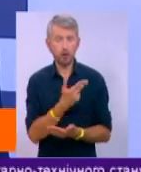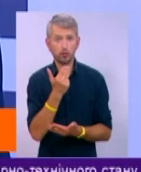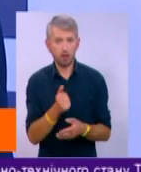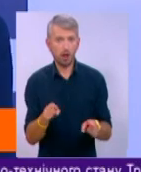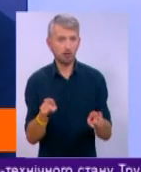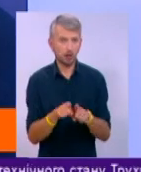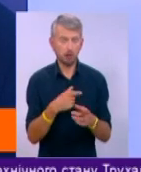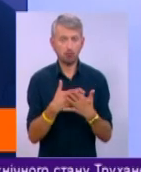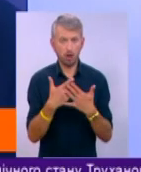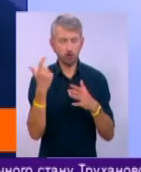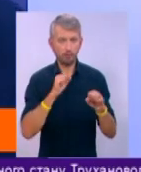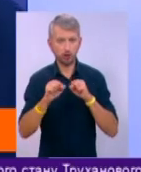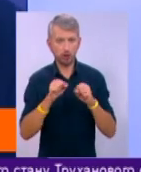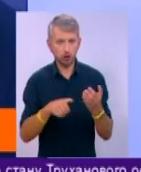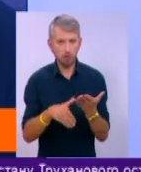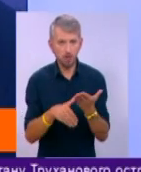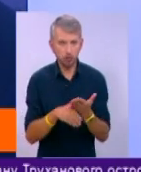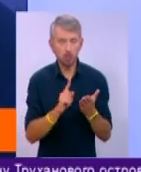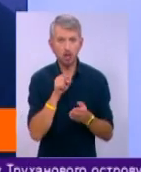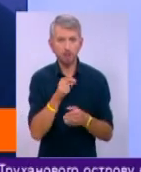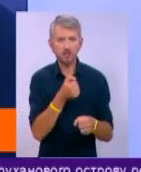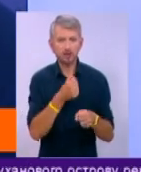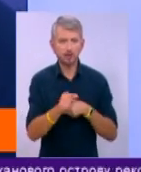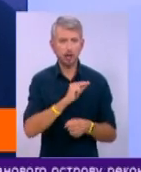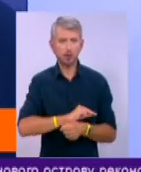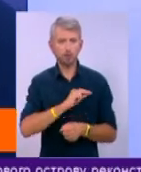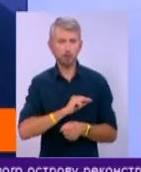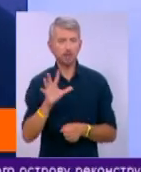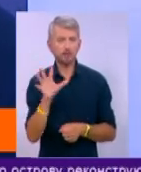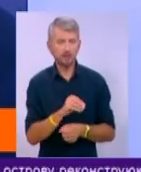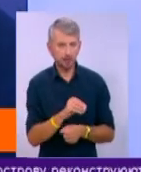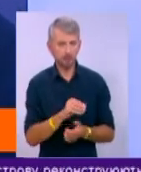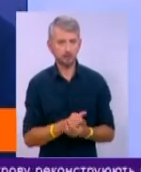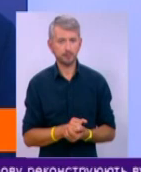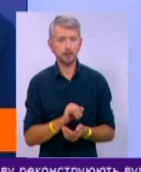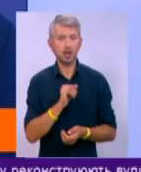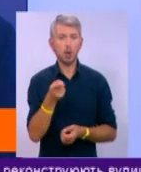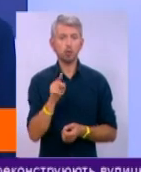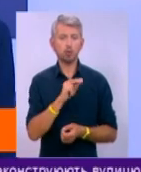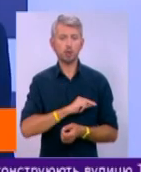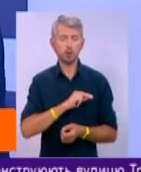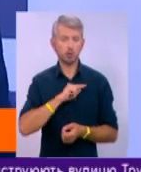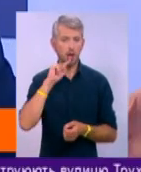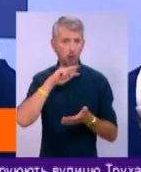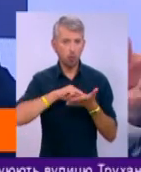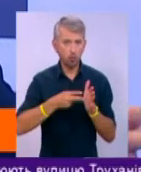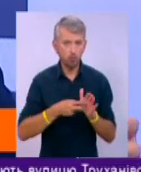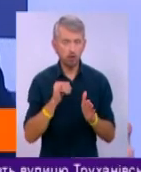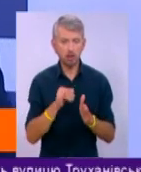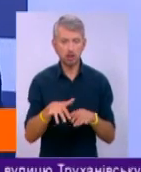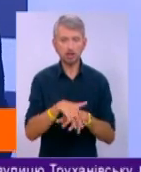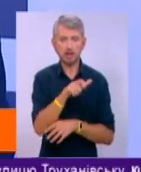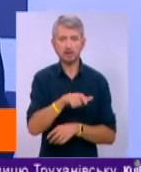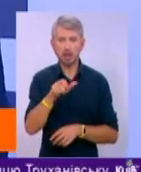таким майже авторитарним методом, але він заставляє працювати всіх і вся. І тому працює економіка, скажімо, і